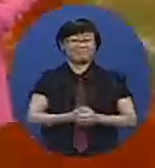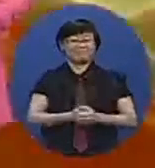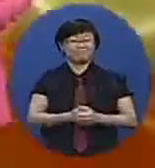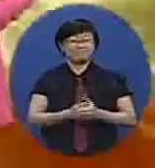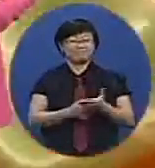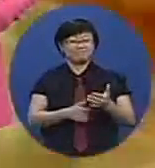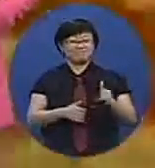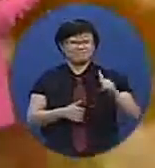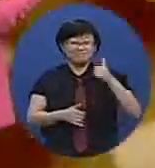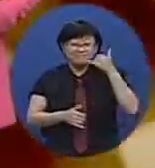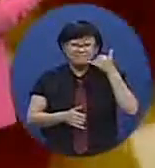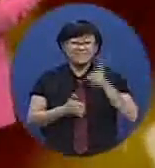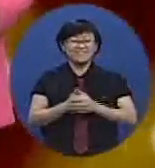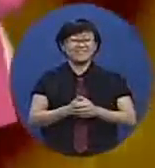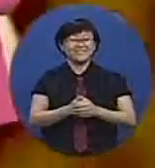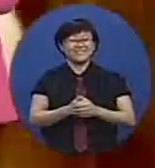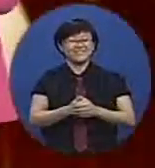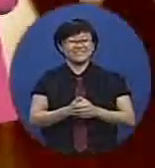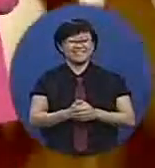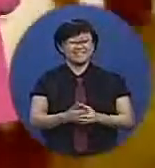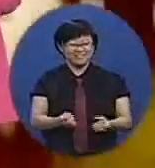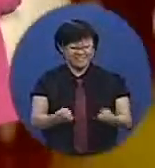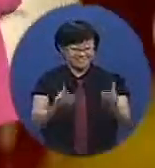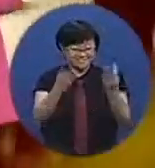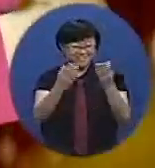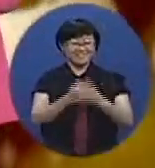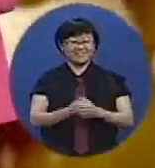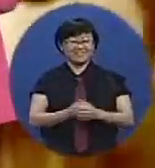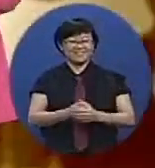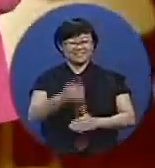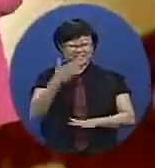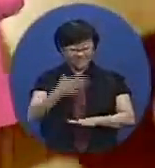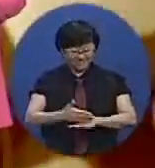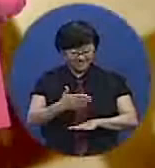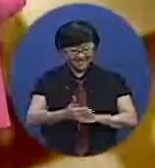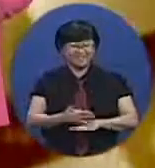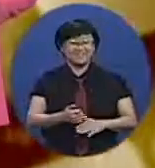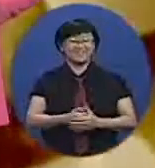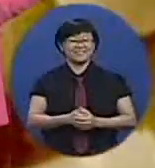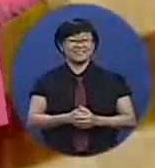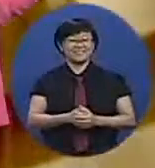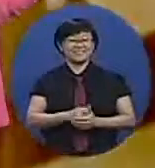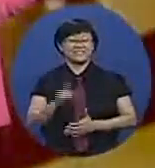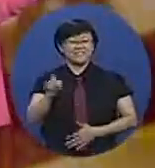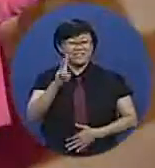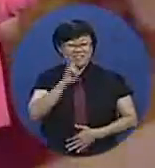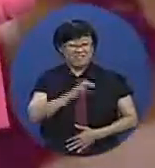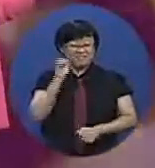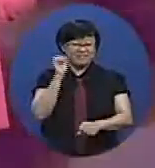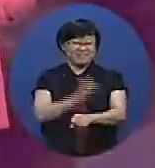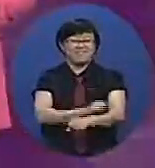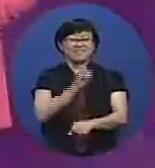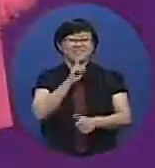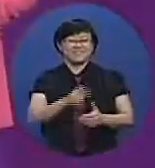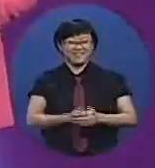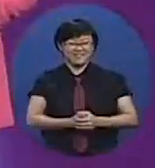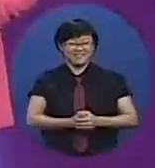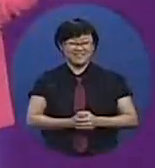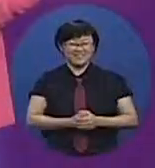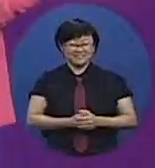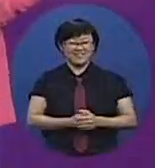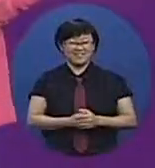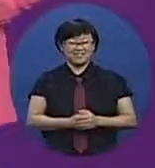여보세요. 여보세요. 아유 축하드립니다. 아유 감사합니다. 아유 뭐 노래도 워낙 잘하셨어요.